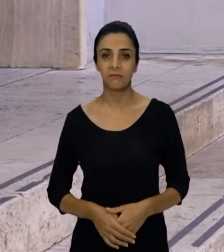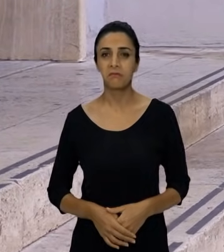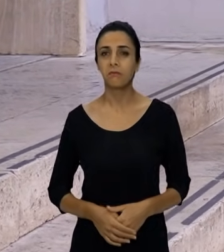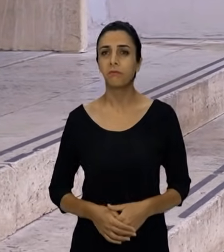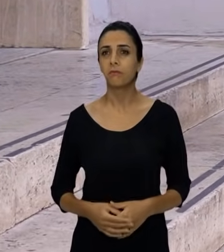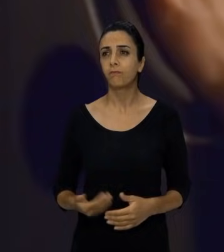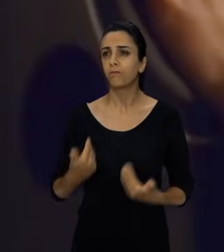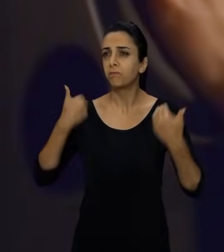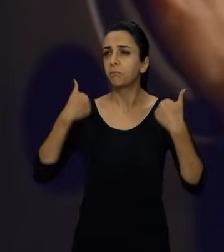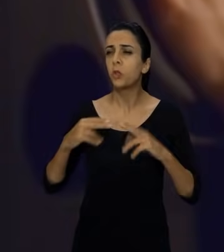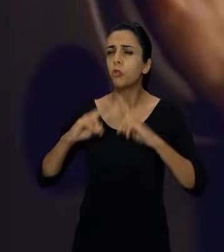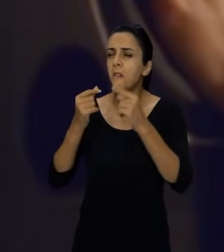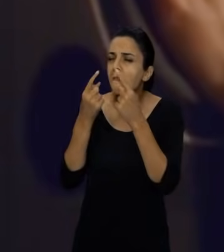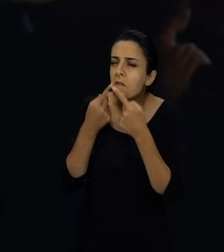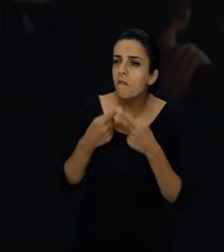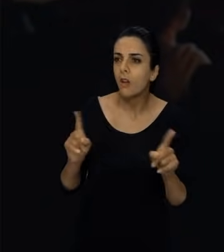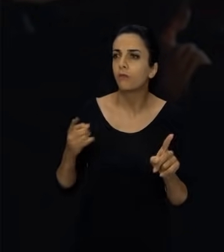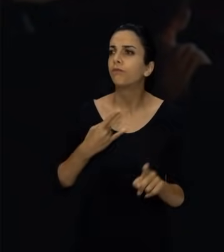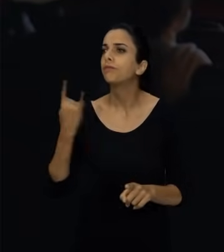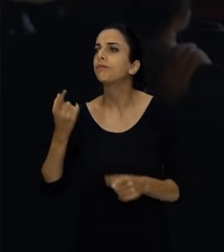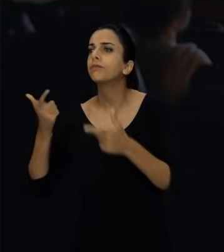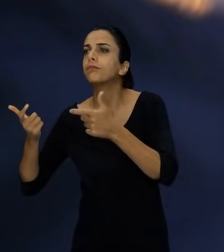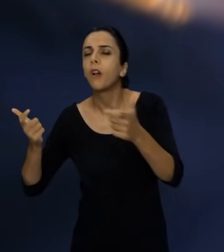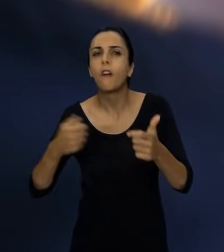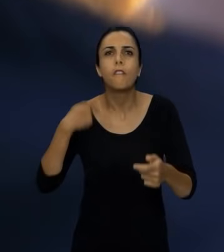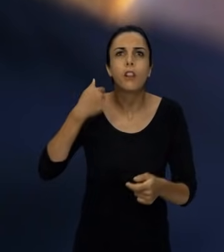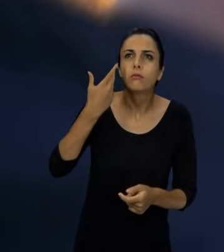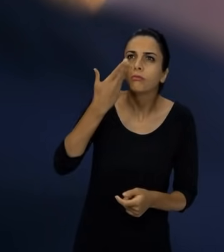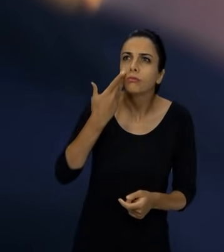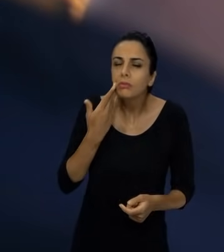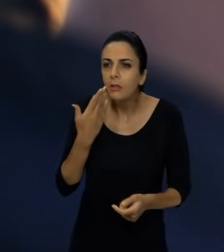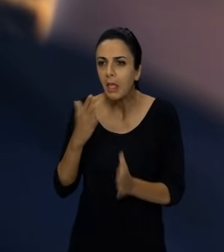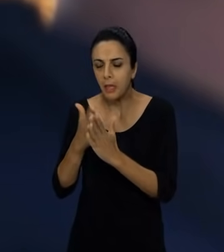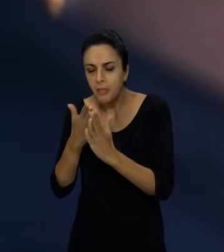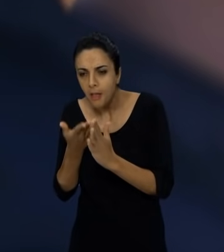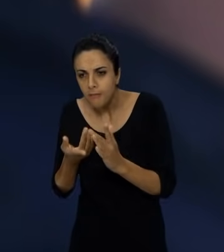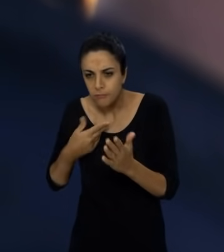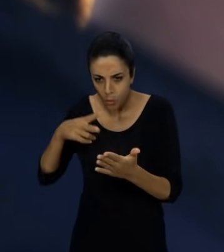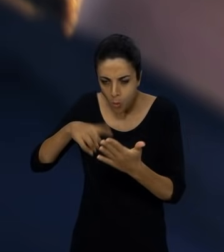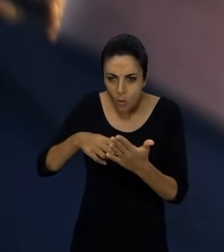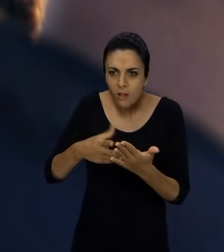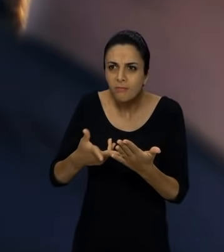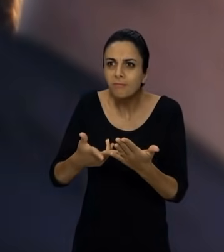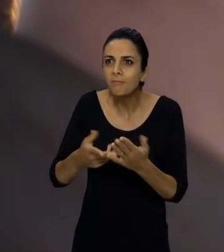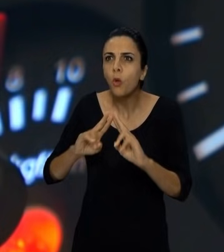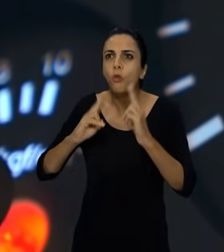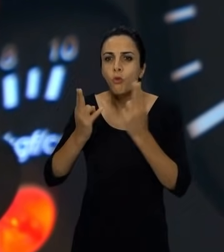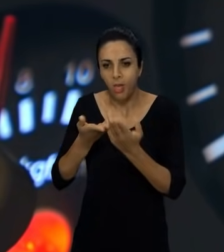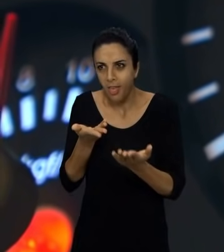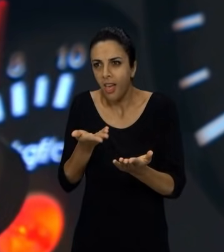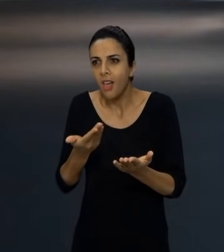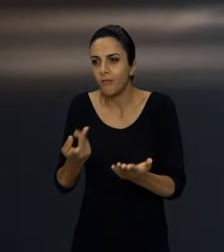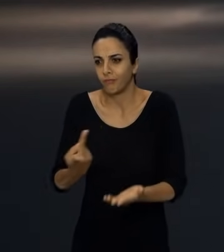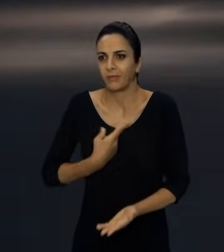farklı bir dünyam var benim. Gezdiğim yerler, izlediğim filmler, okuduğum kitaplarla dolu sadece bana ait bir dünya.